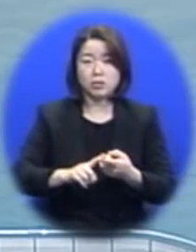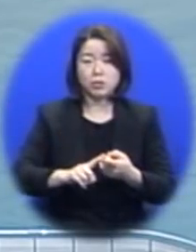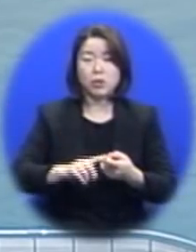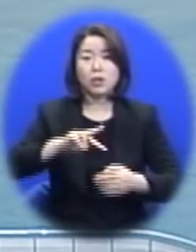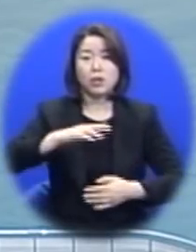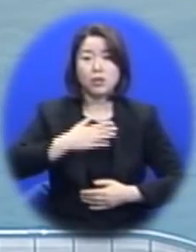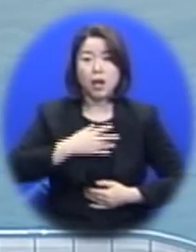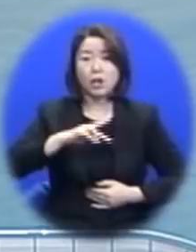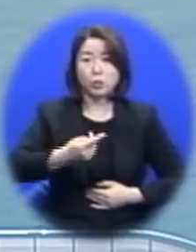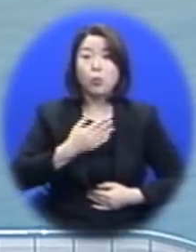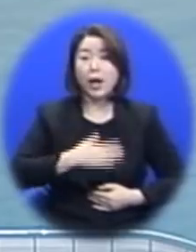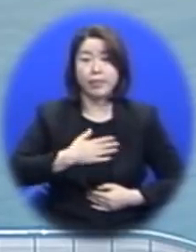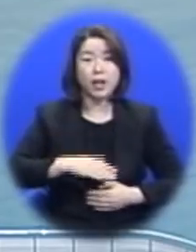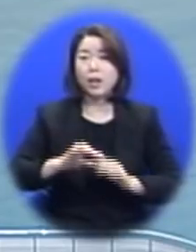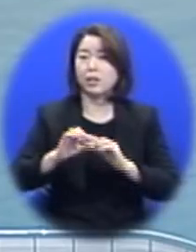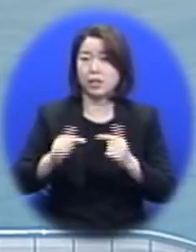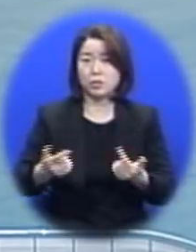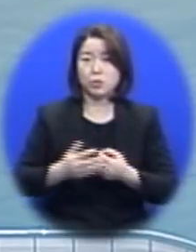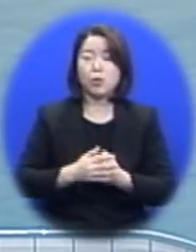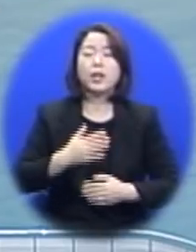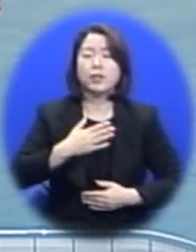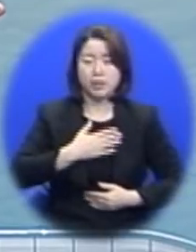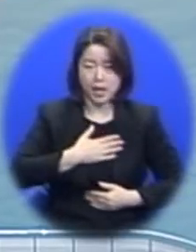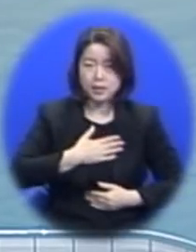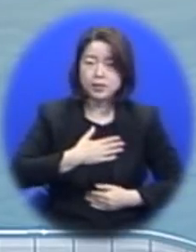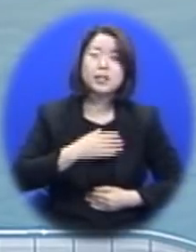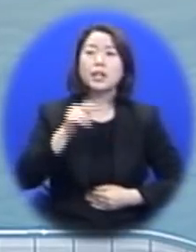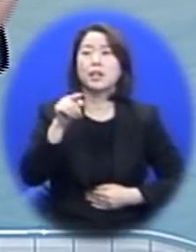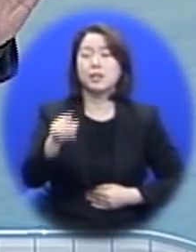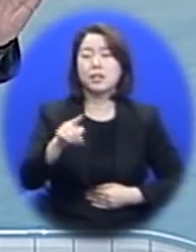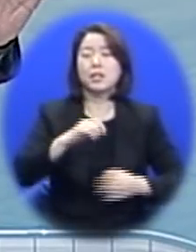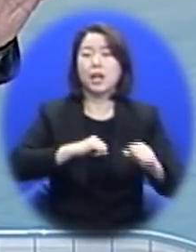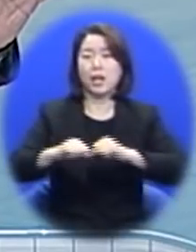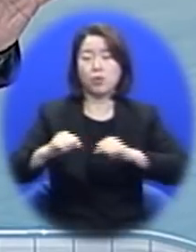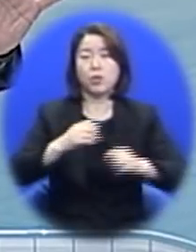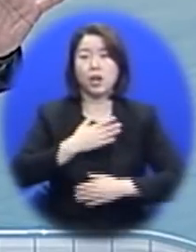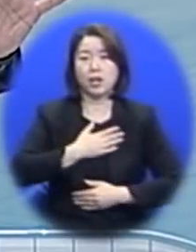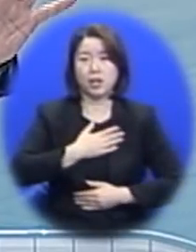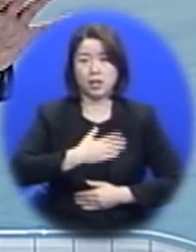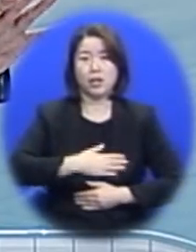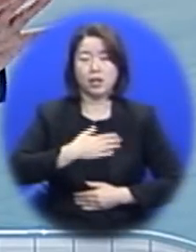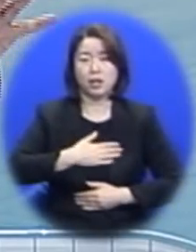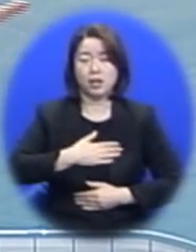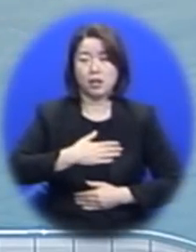없지요. 나는 내 행위를 안다. 그 말은 사람은 보지 못하지만